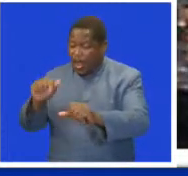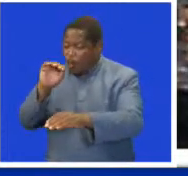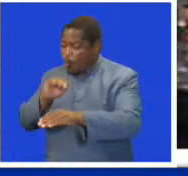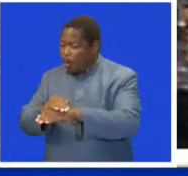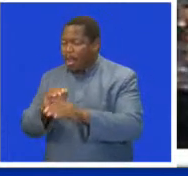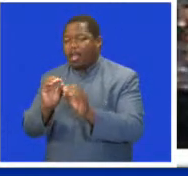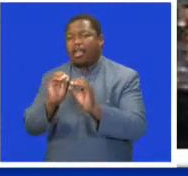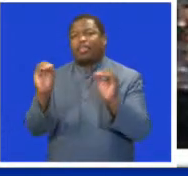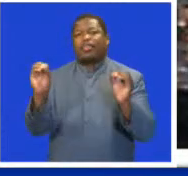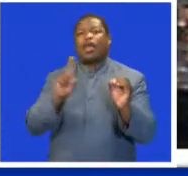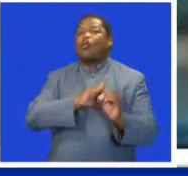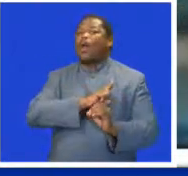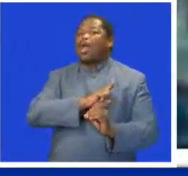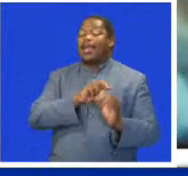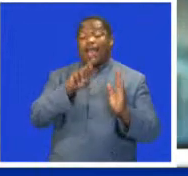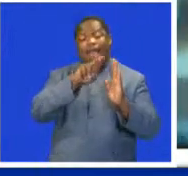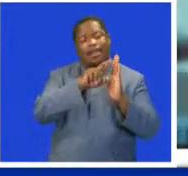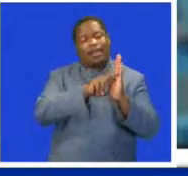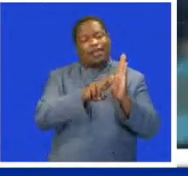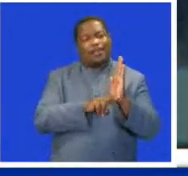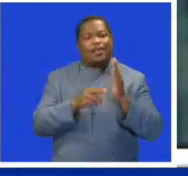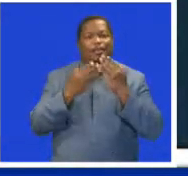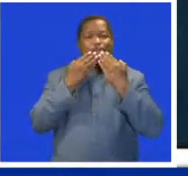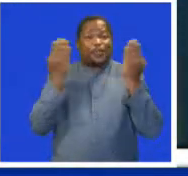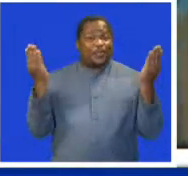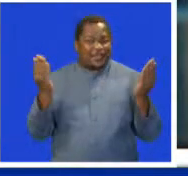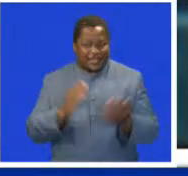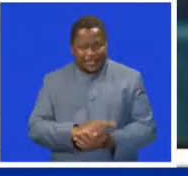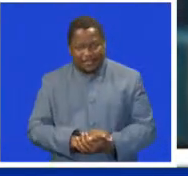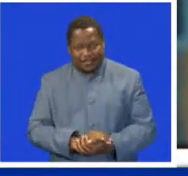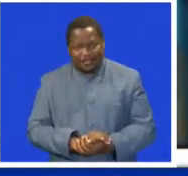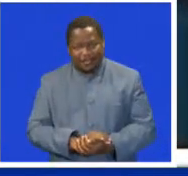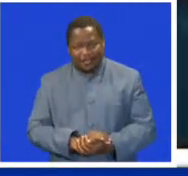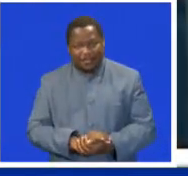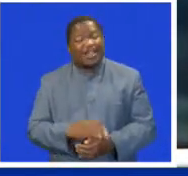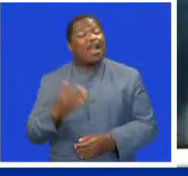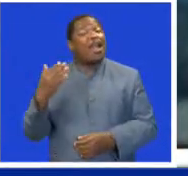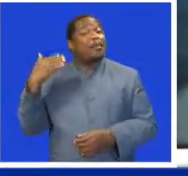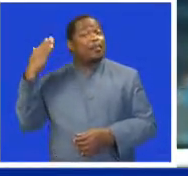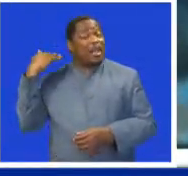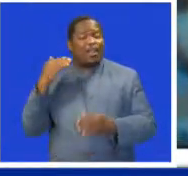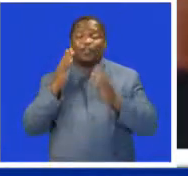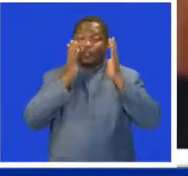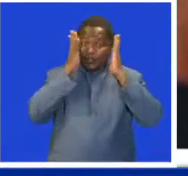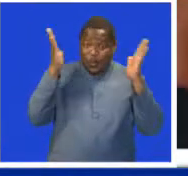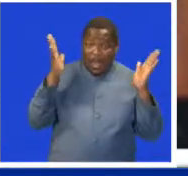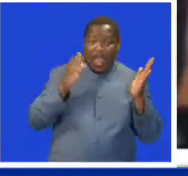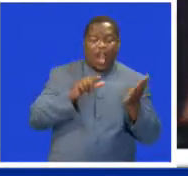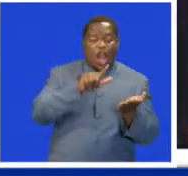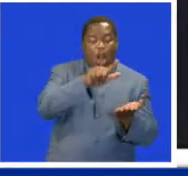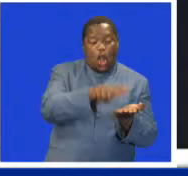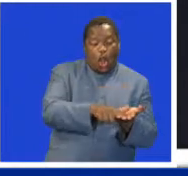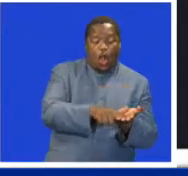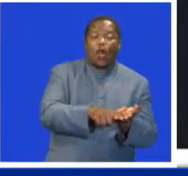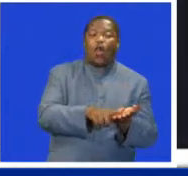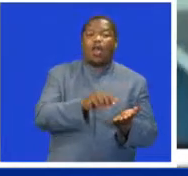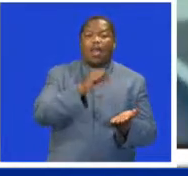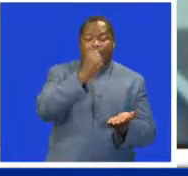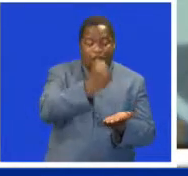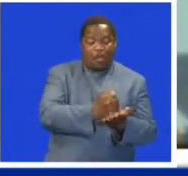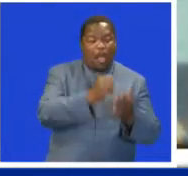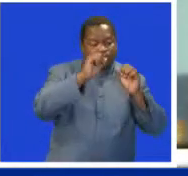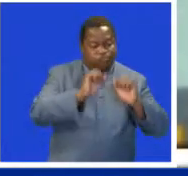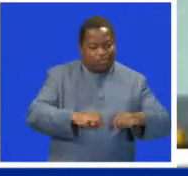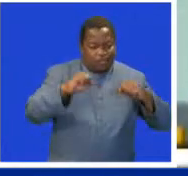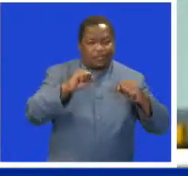regulations Livele Swatini laphasisa umthetho lovikela imisebenzi yabahlabeleli kanye nalabo laba